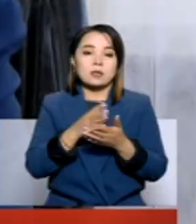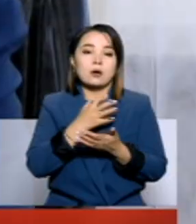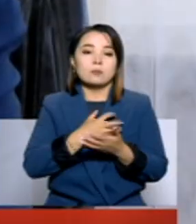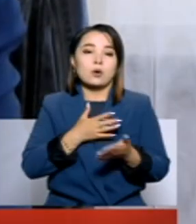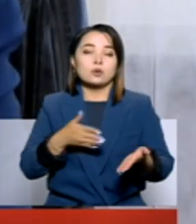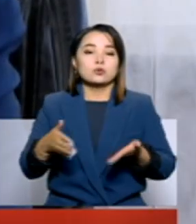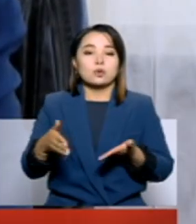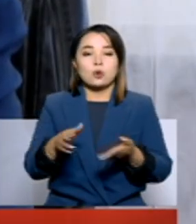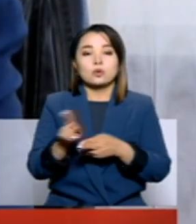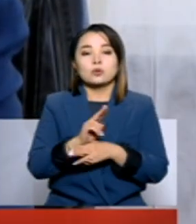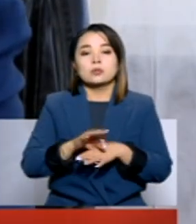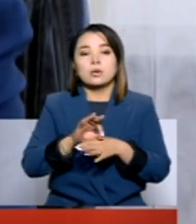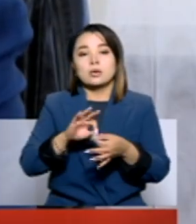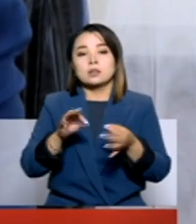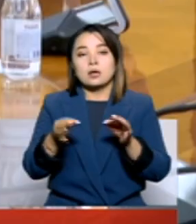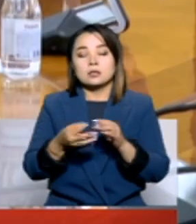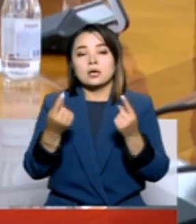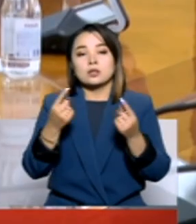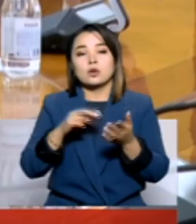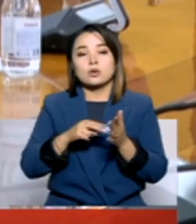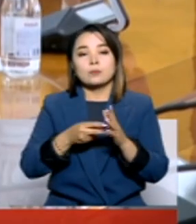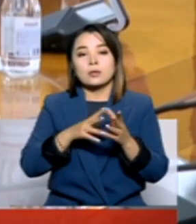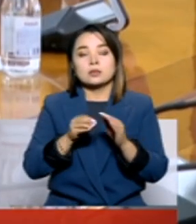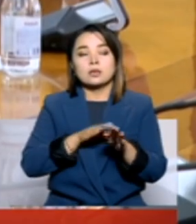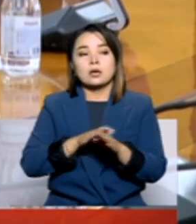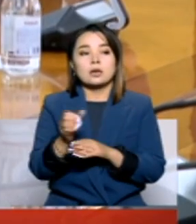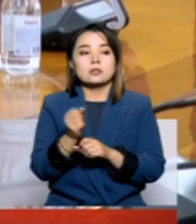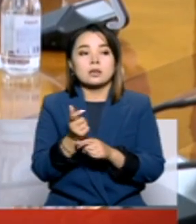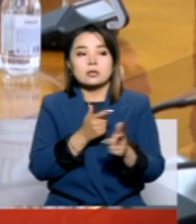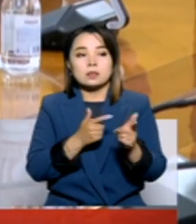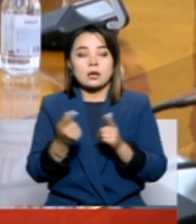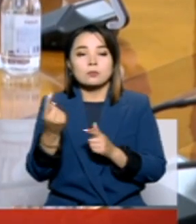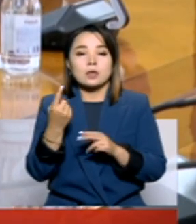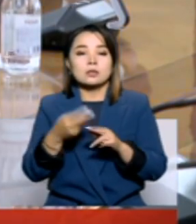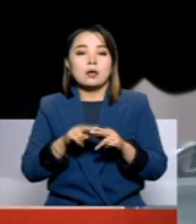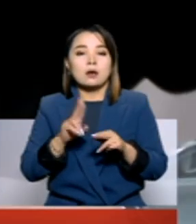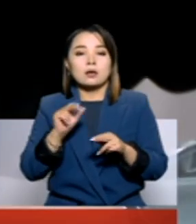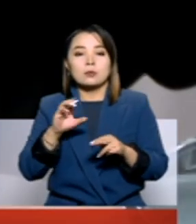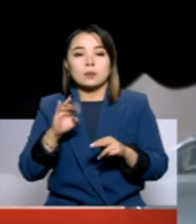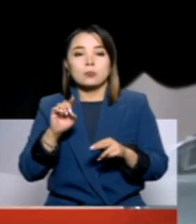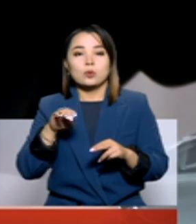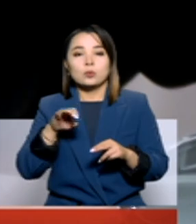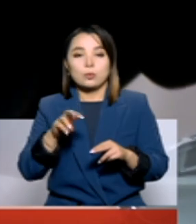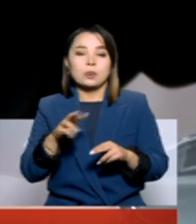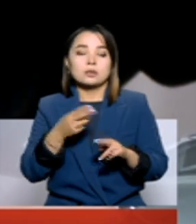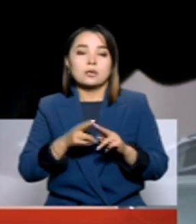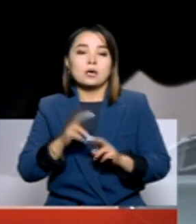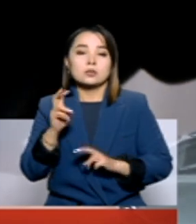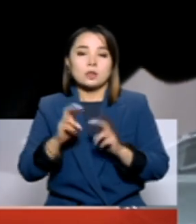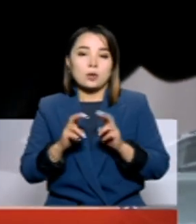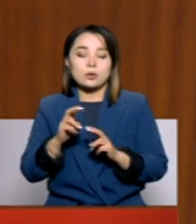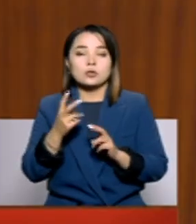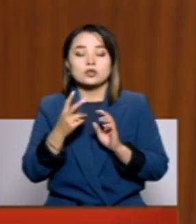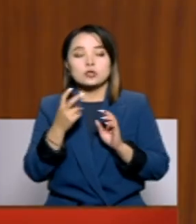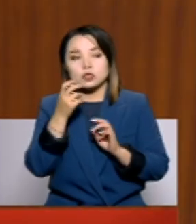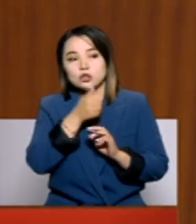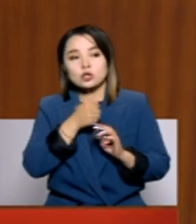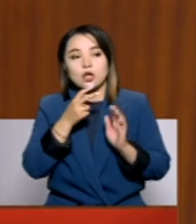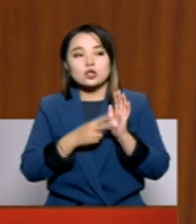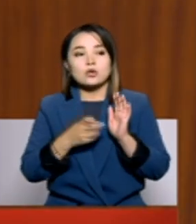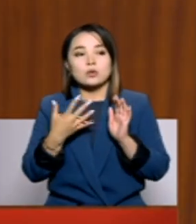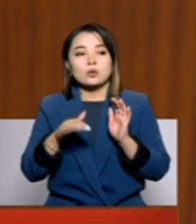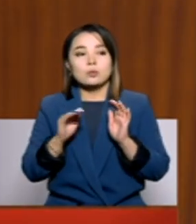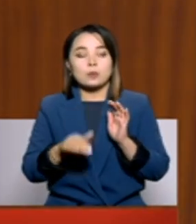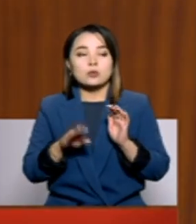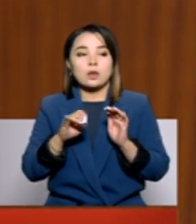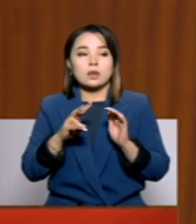автожолдарды күрделі жөндеу бойынша ірі жобаларды іске асыруда. Соның бірі Каспи битум зауытының қуатын жылына 750 мың тоннаға дейін